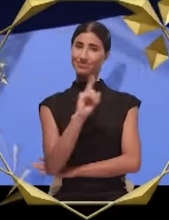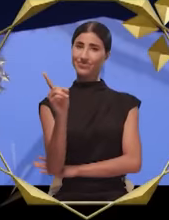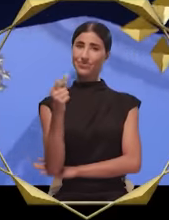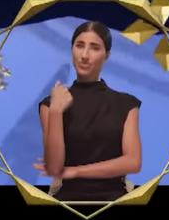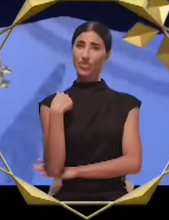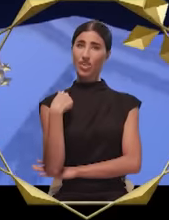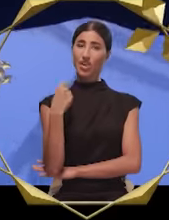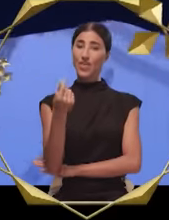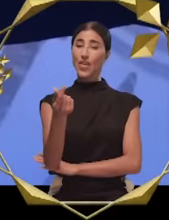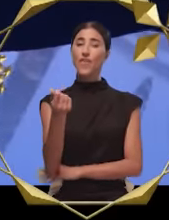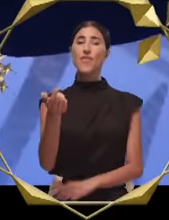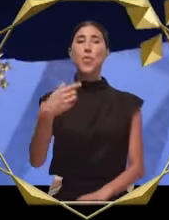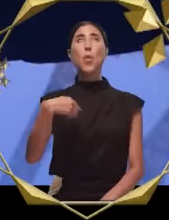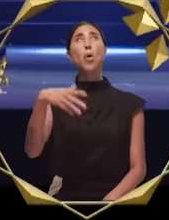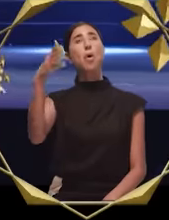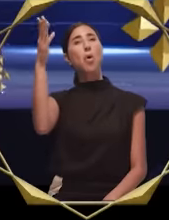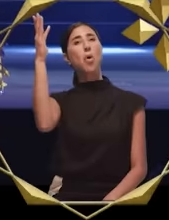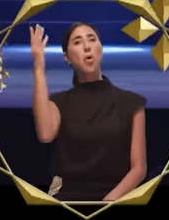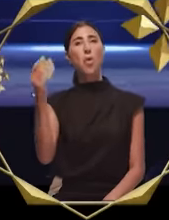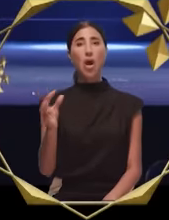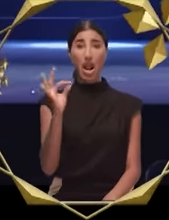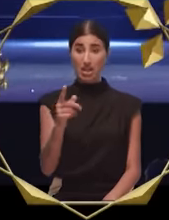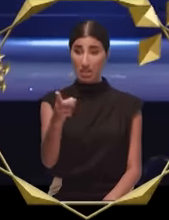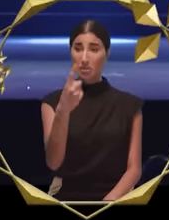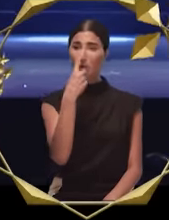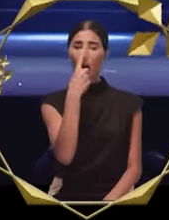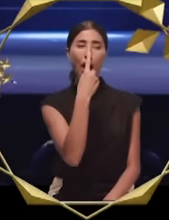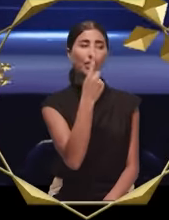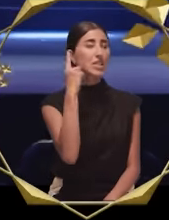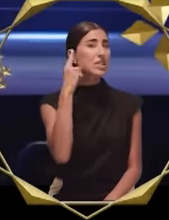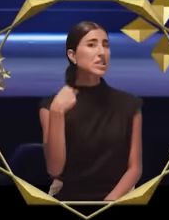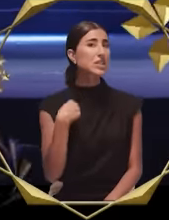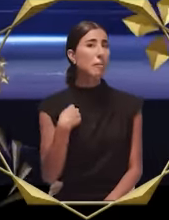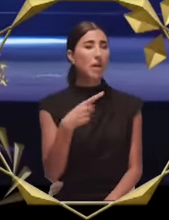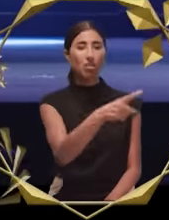الصدقات تكلفة التعاويذ